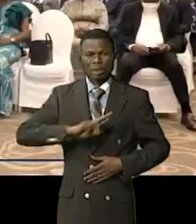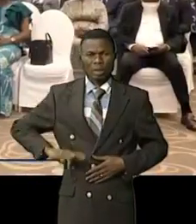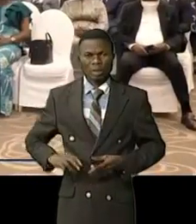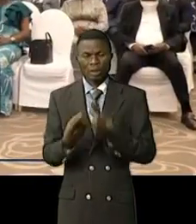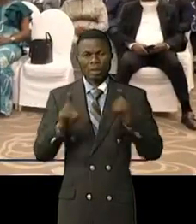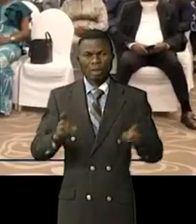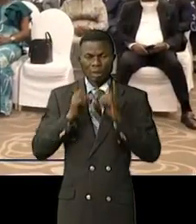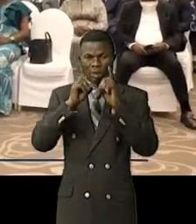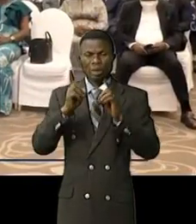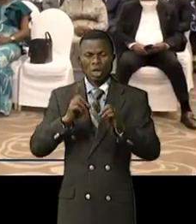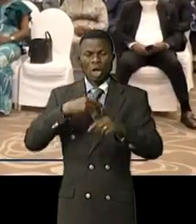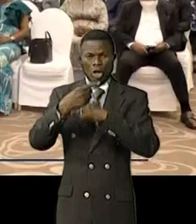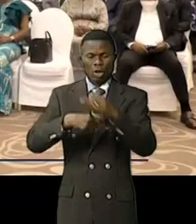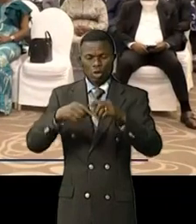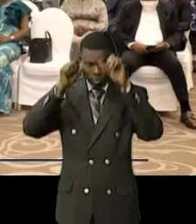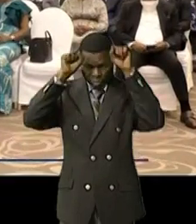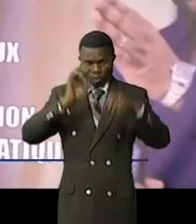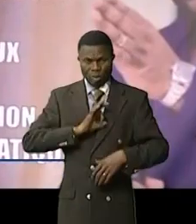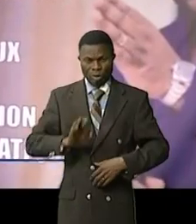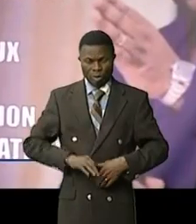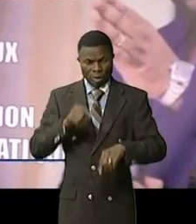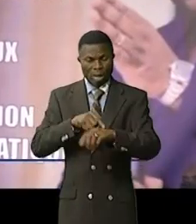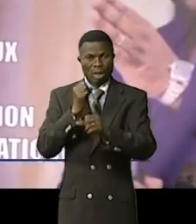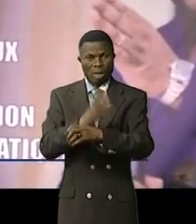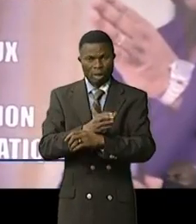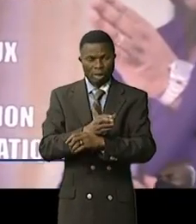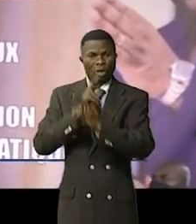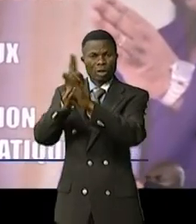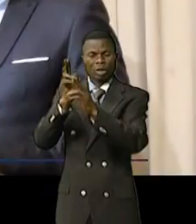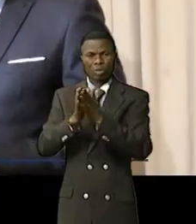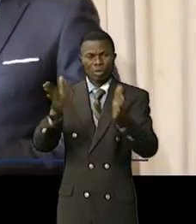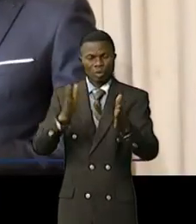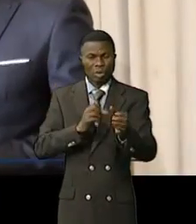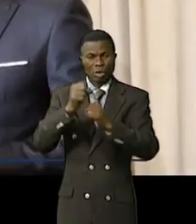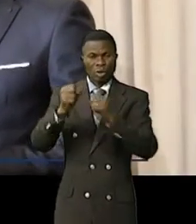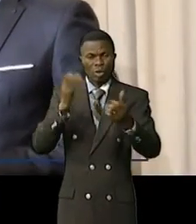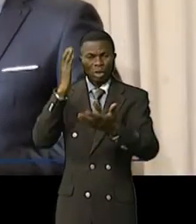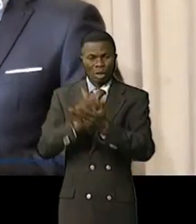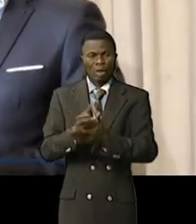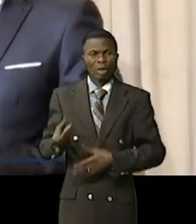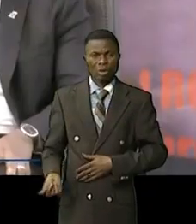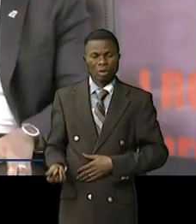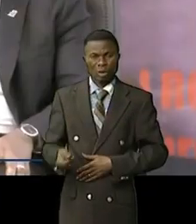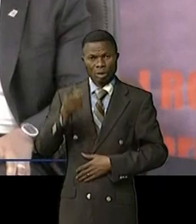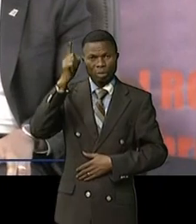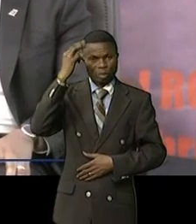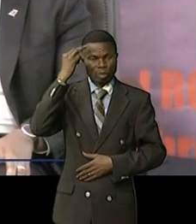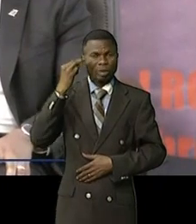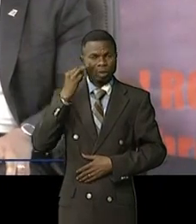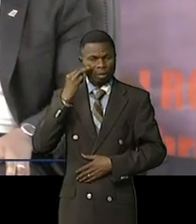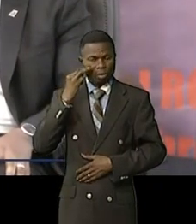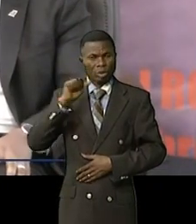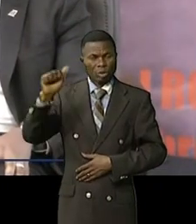les discours d'investiture du chef de l'État, l'heure est aujourd'hui aux états généraux de la lutte contre la corruption. Le premier ministre et